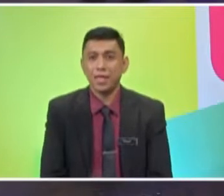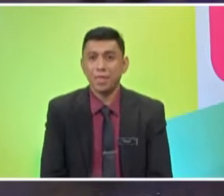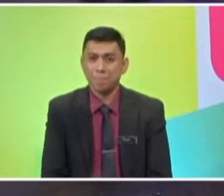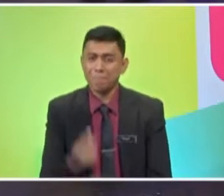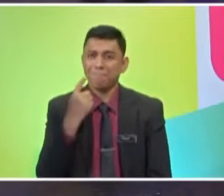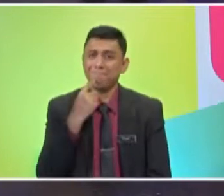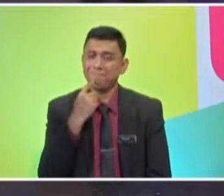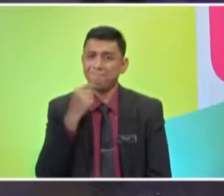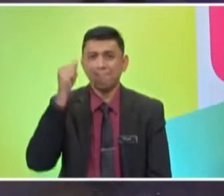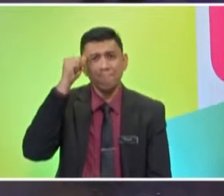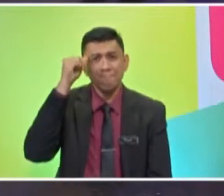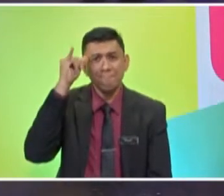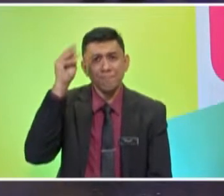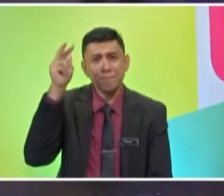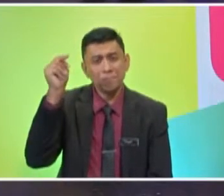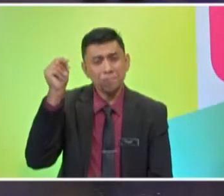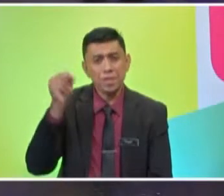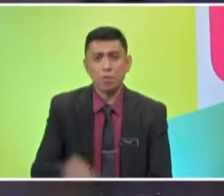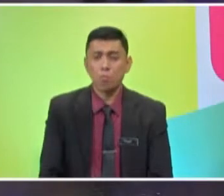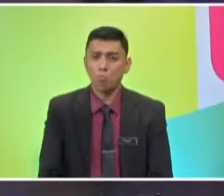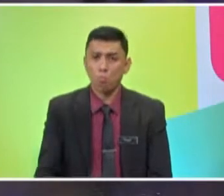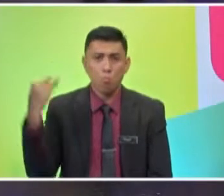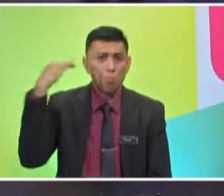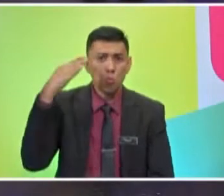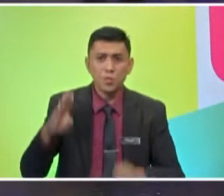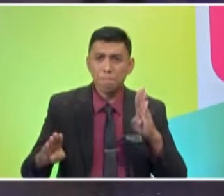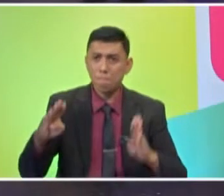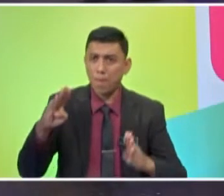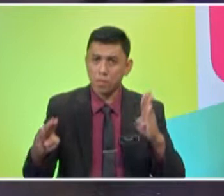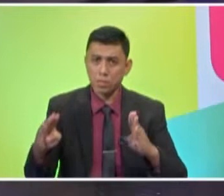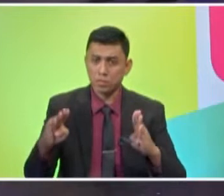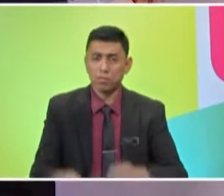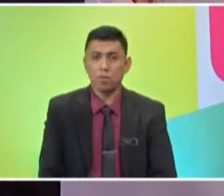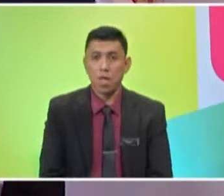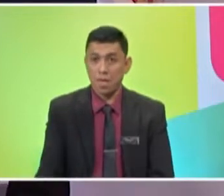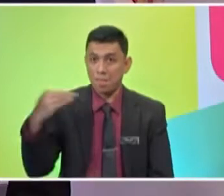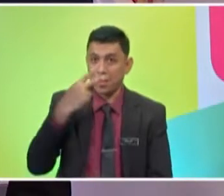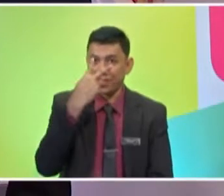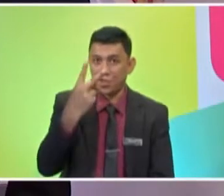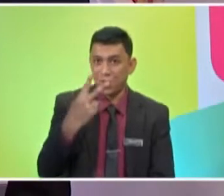Aiman? Aiman cakap bunyi bas dulu. Ya, bunyi bas dulu. Mari kita tengok.